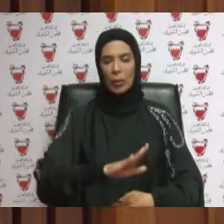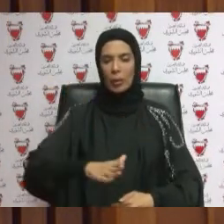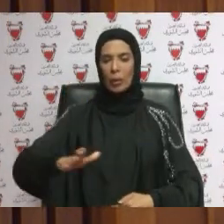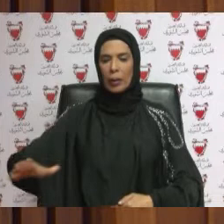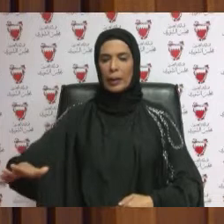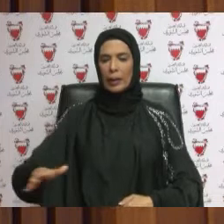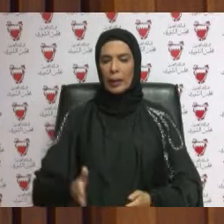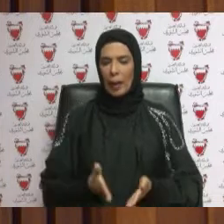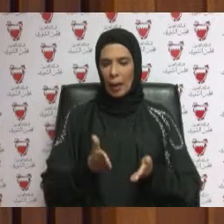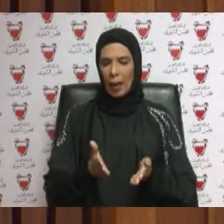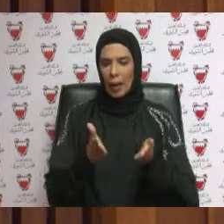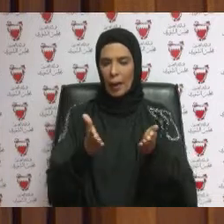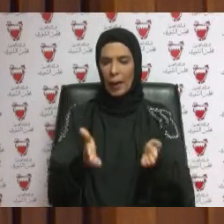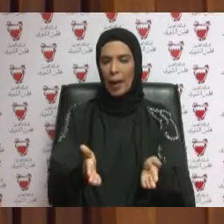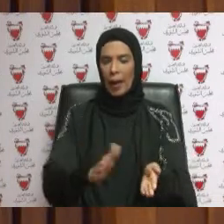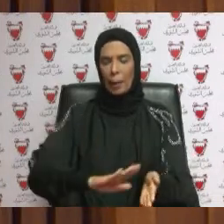النقل البحري.